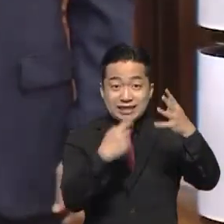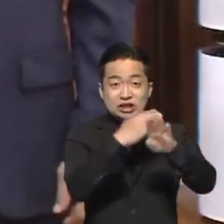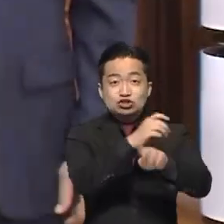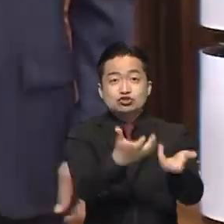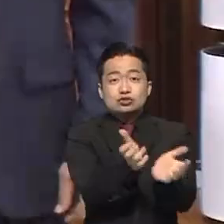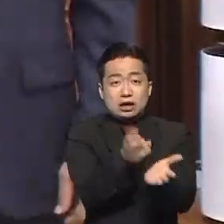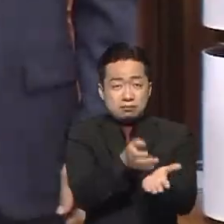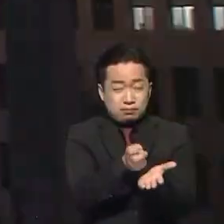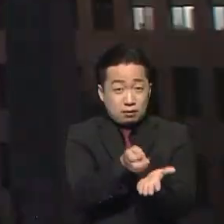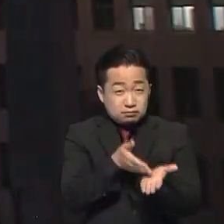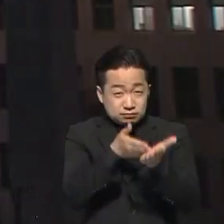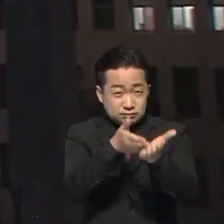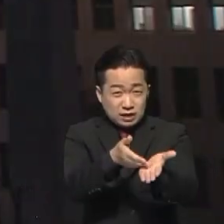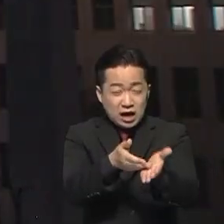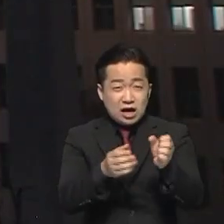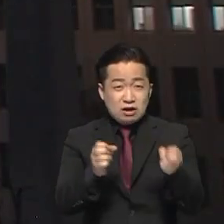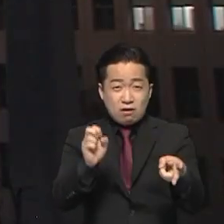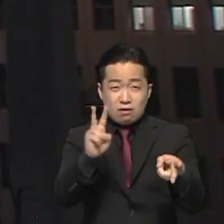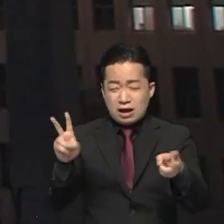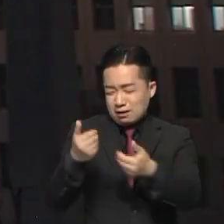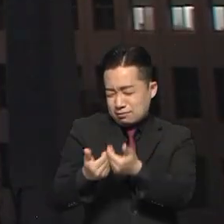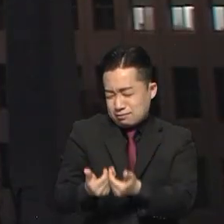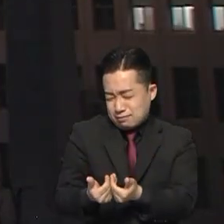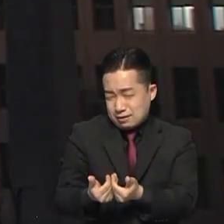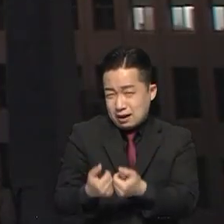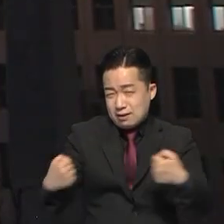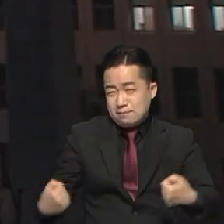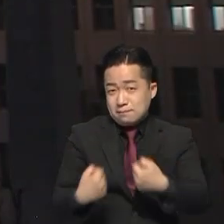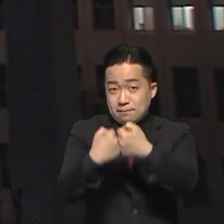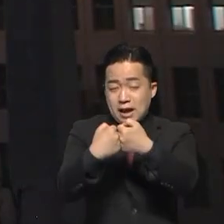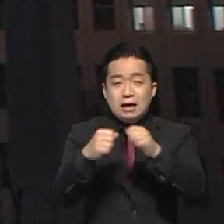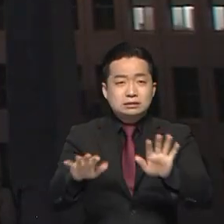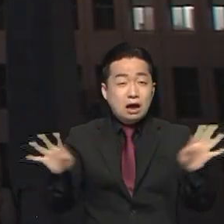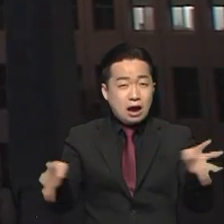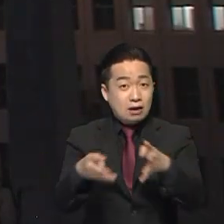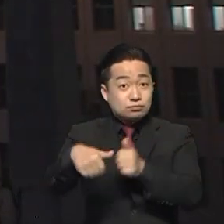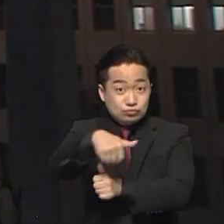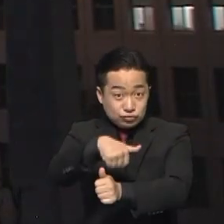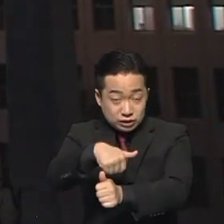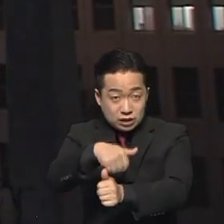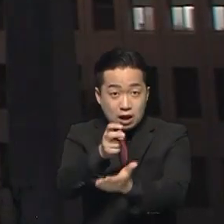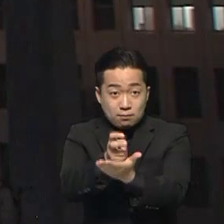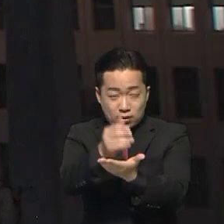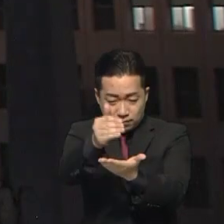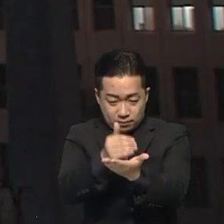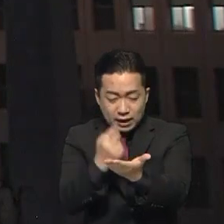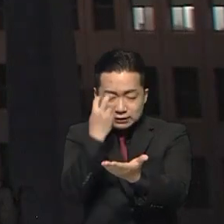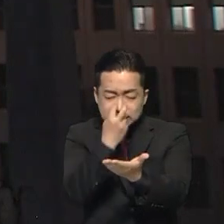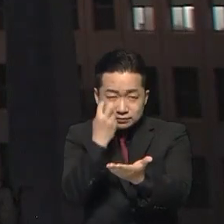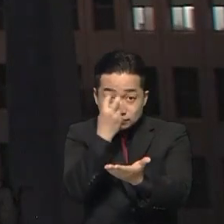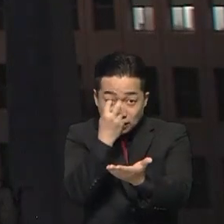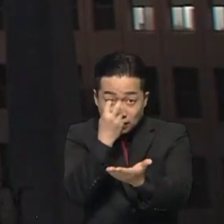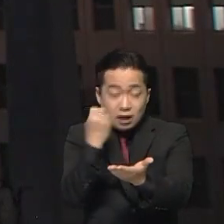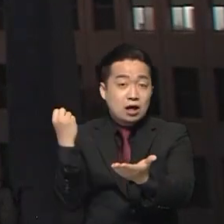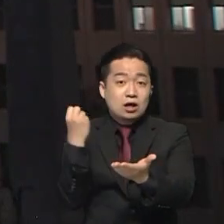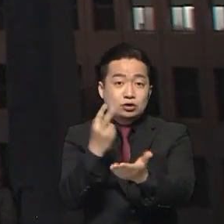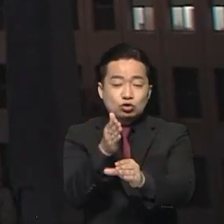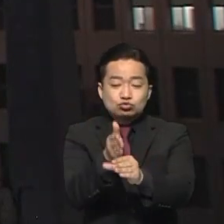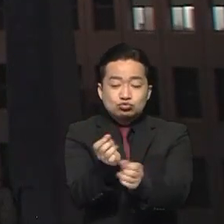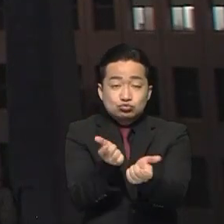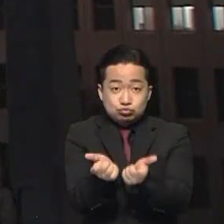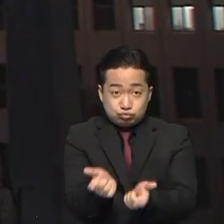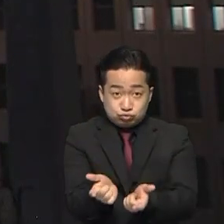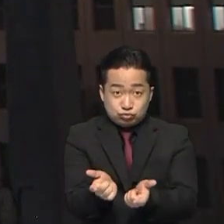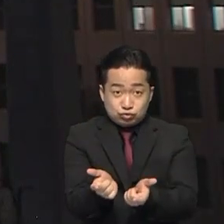후 극한으로 치닫던 여야 갈등은 일단은 봉합되는 분위기지만 구체적인 법안 조문 심사와 중재안에 규정된